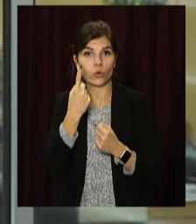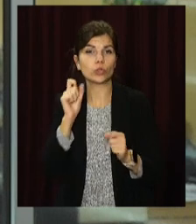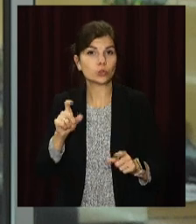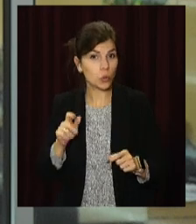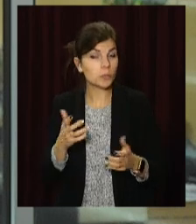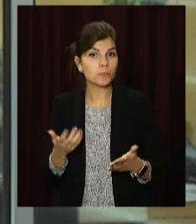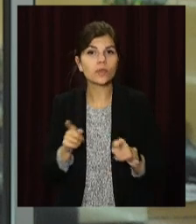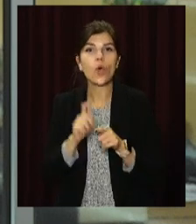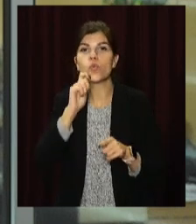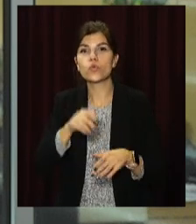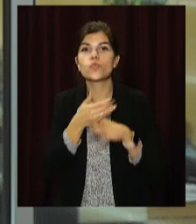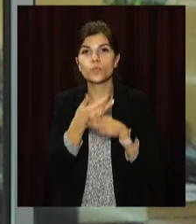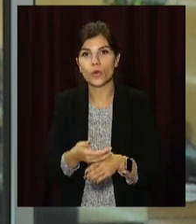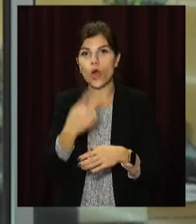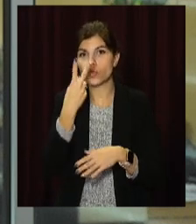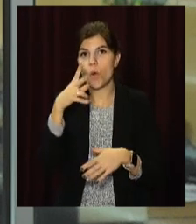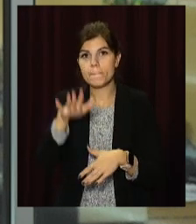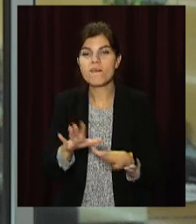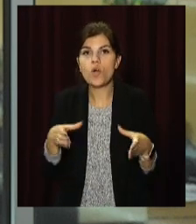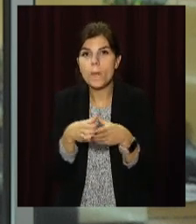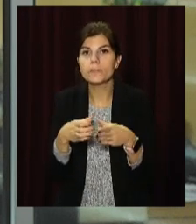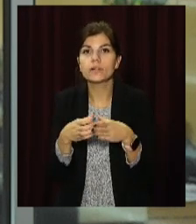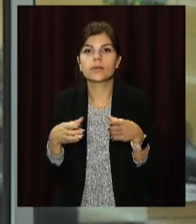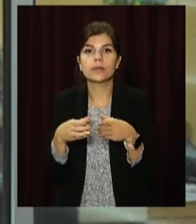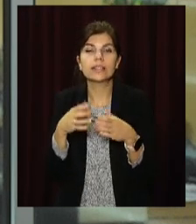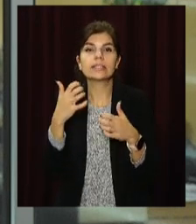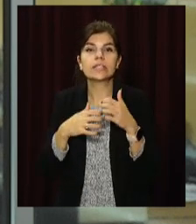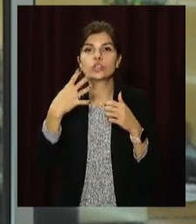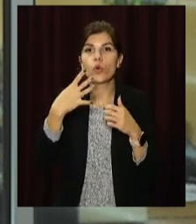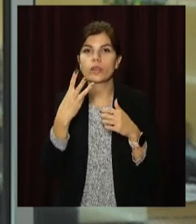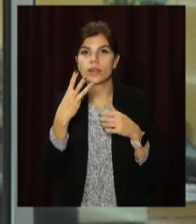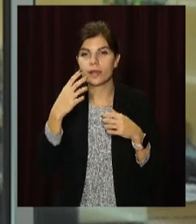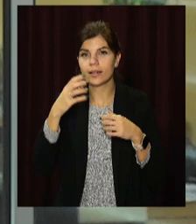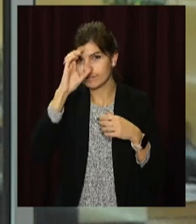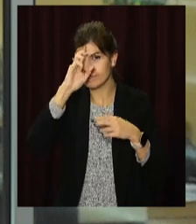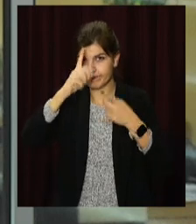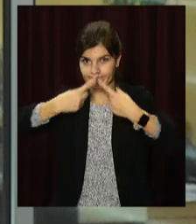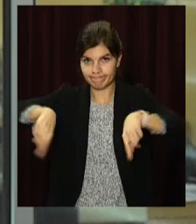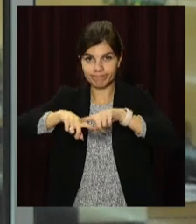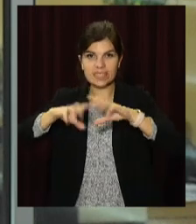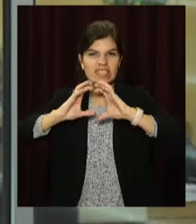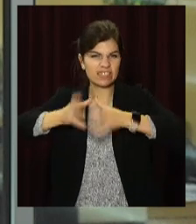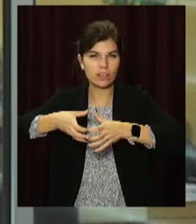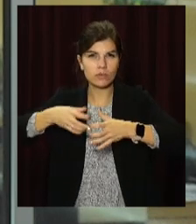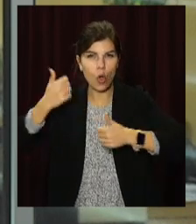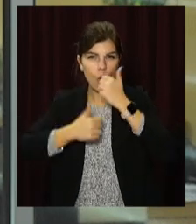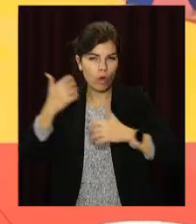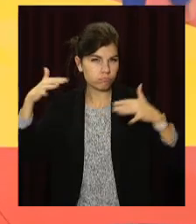чином допомогли українцям посісти друге місце в командному заліку серед 43 країн світу. Детальніше – далі в